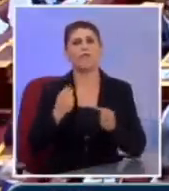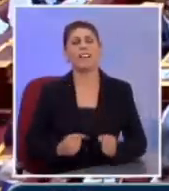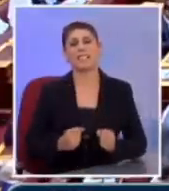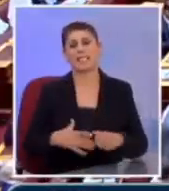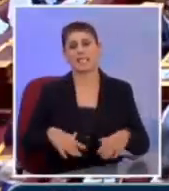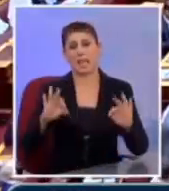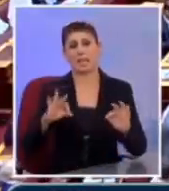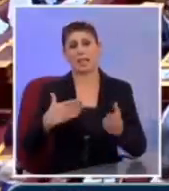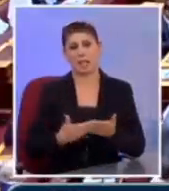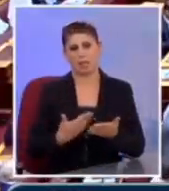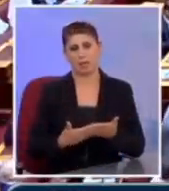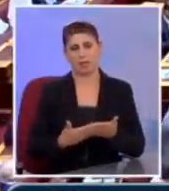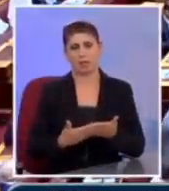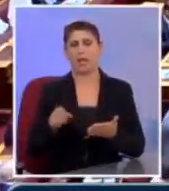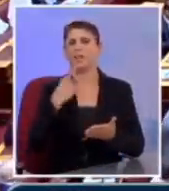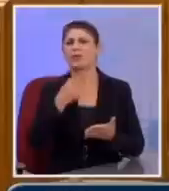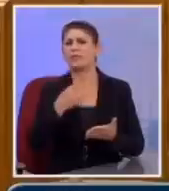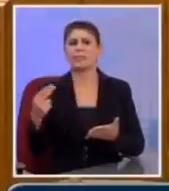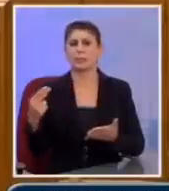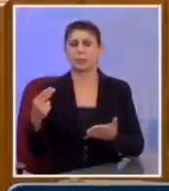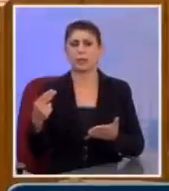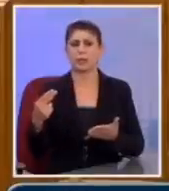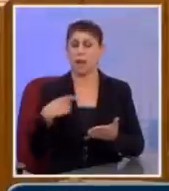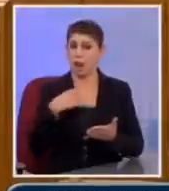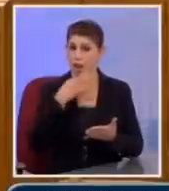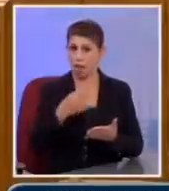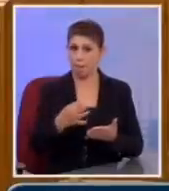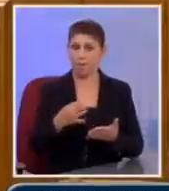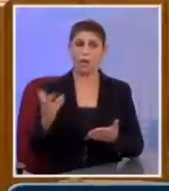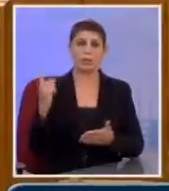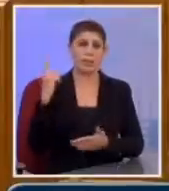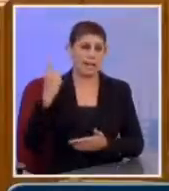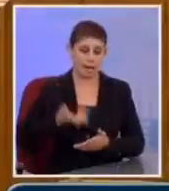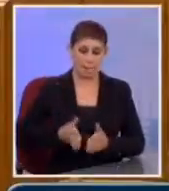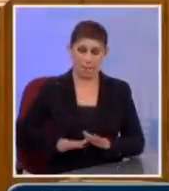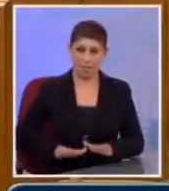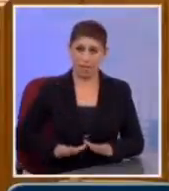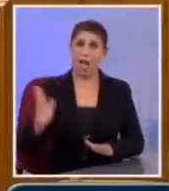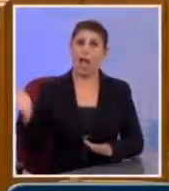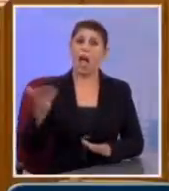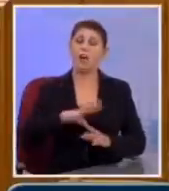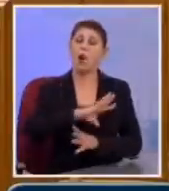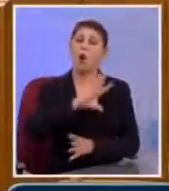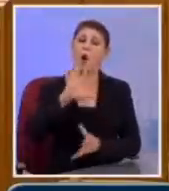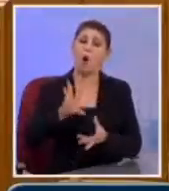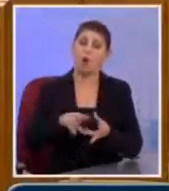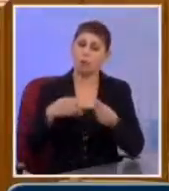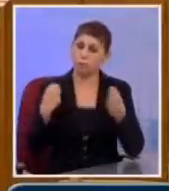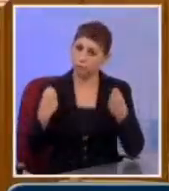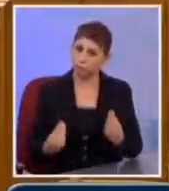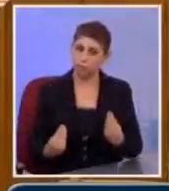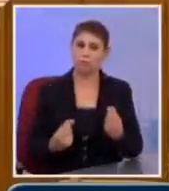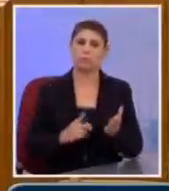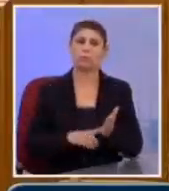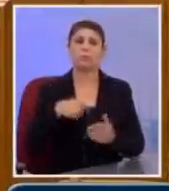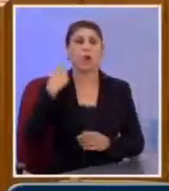άδειες. Τι σημαίνει αυτό? Λέμε λοιπόν ότι ένα παιδί, εάν όλα πάνε καλά, θα